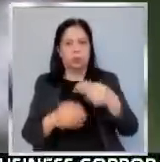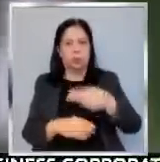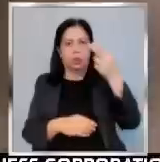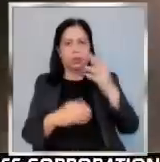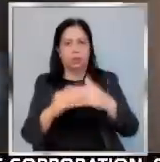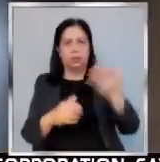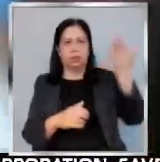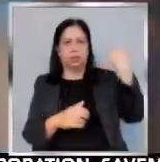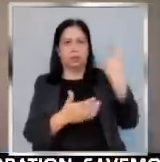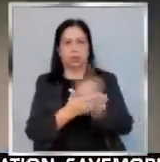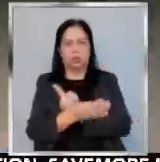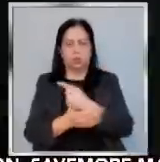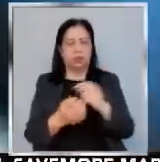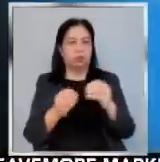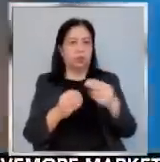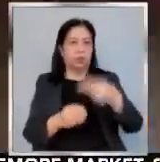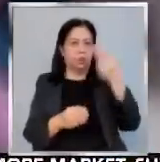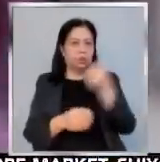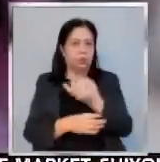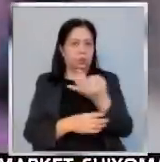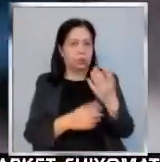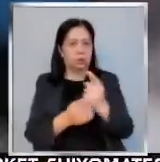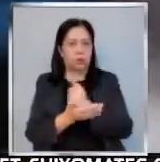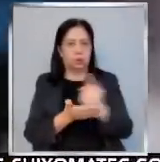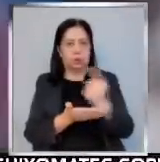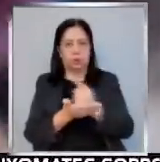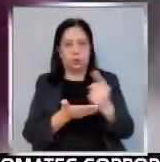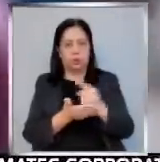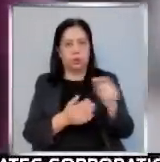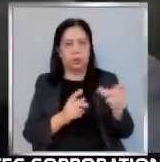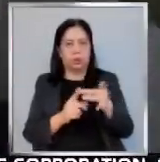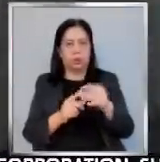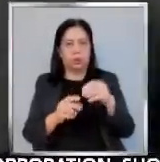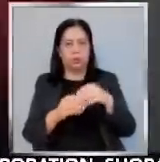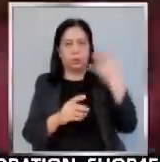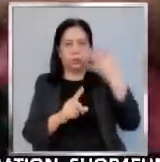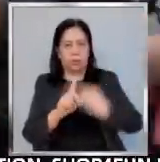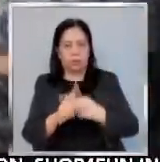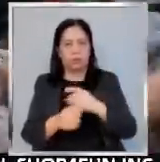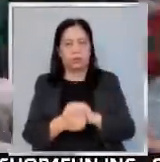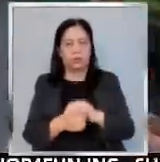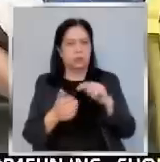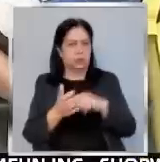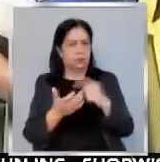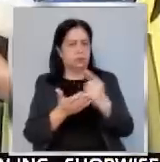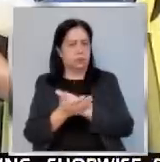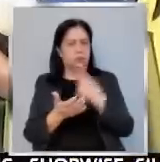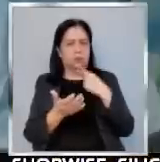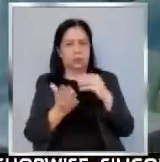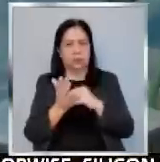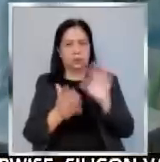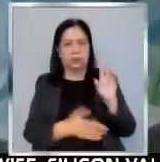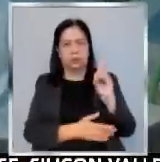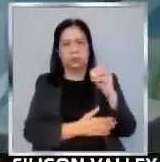linggo. Pinakamataas din ang bilang ng weekly cases sa loob ng 4 na buwan. Nitong linggo, naitala ng Department of Health